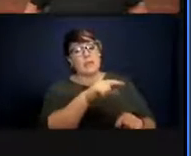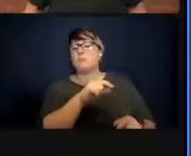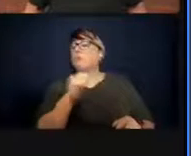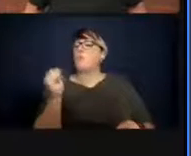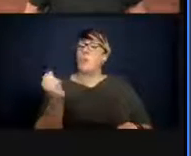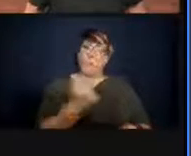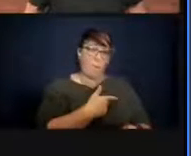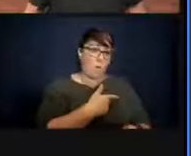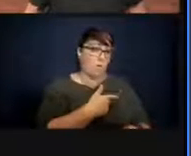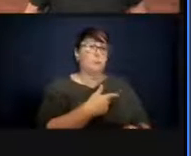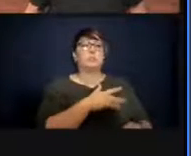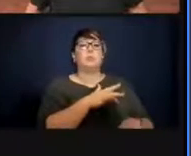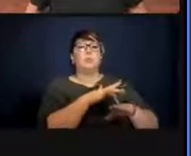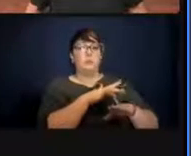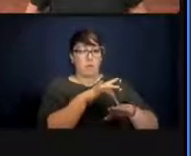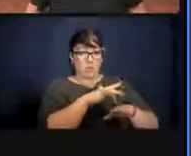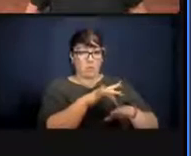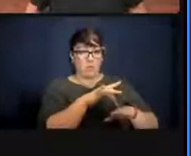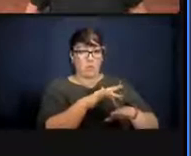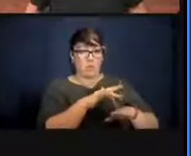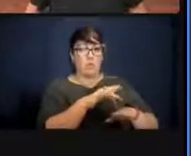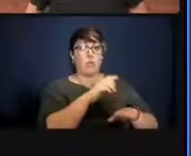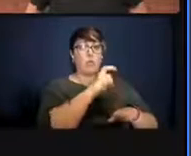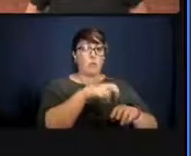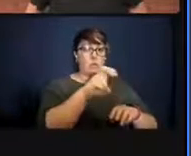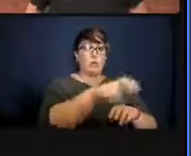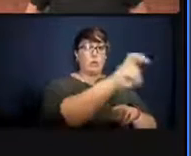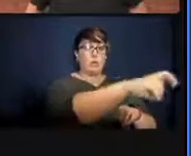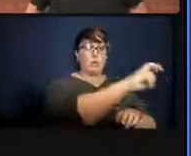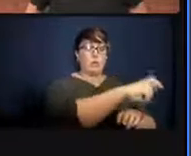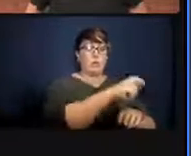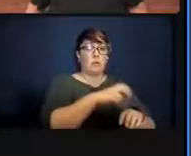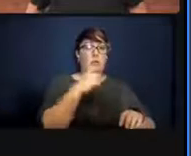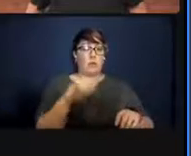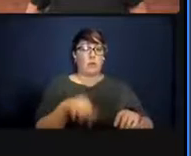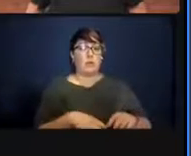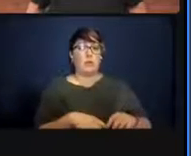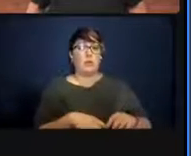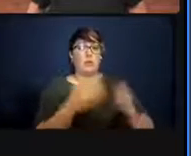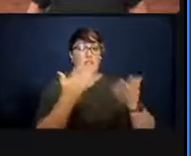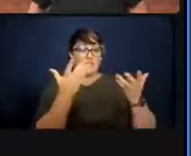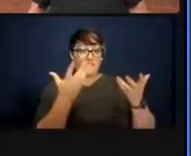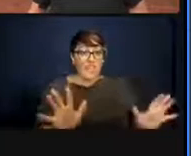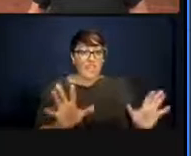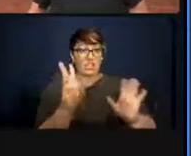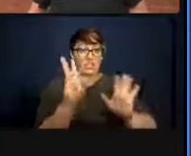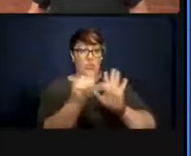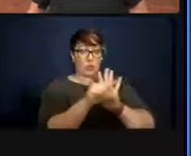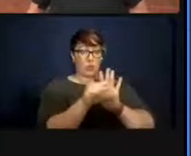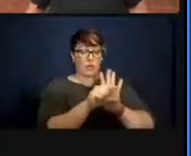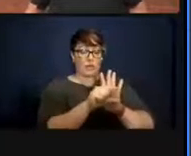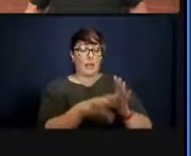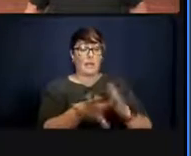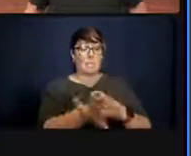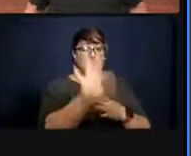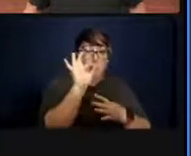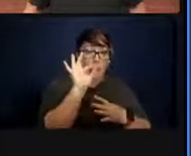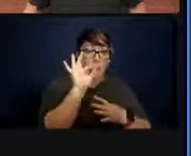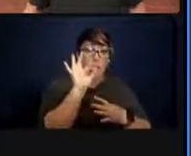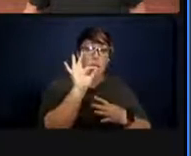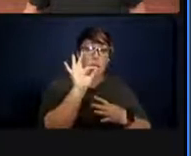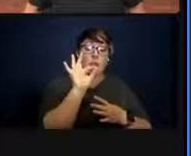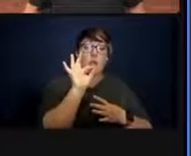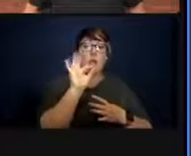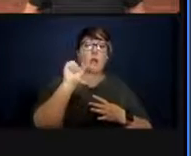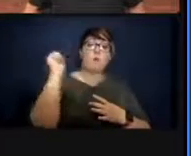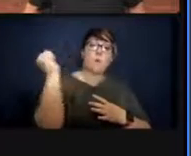وكل طالب سيحصل على فرصة استكشاف هذا الأمر، وبعد ذلك ستكون لديه فرصة